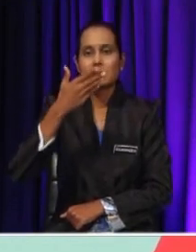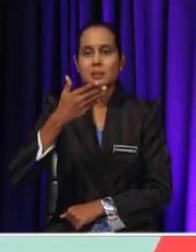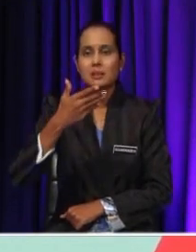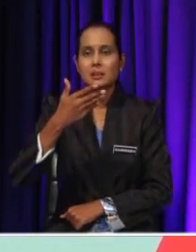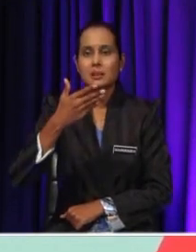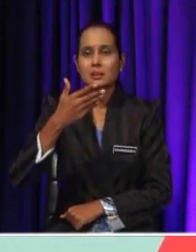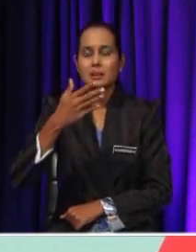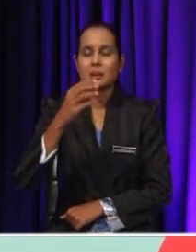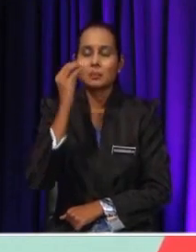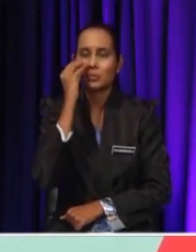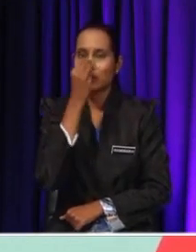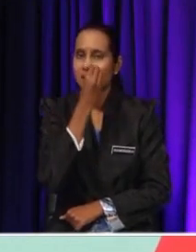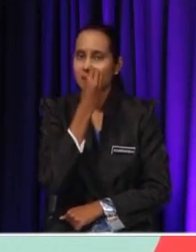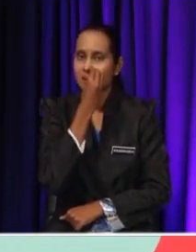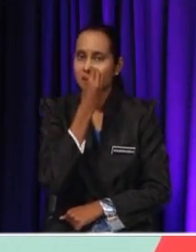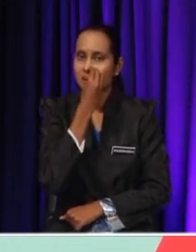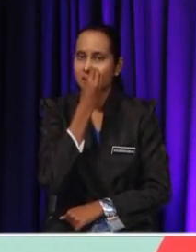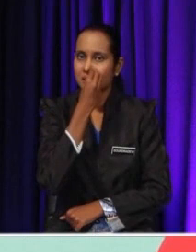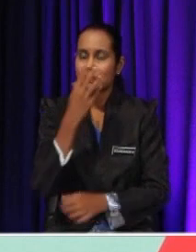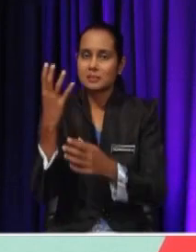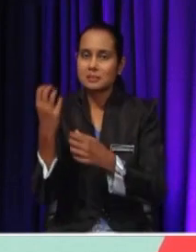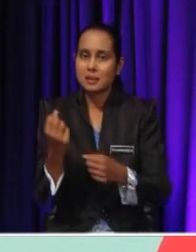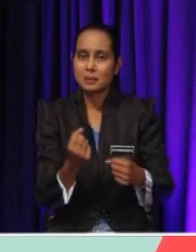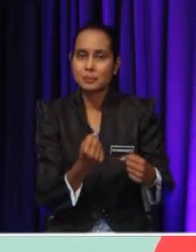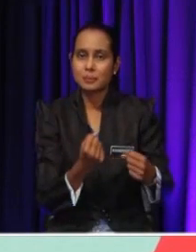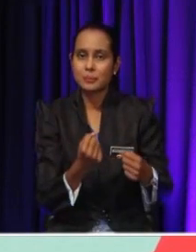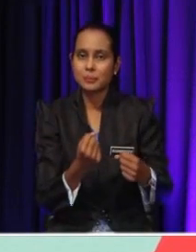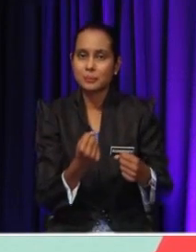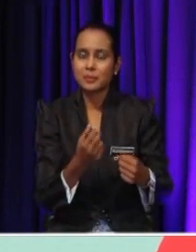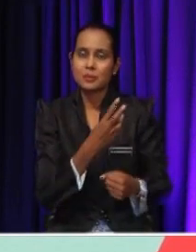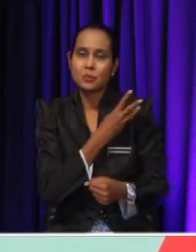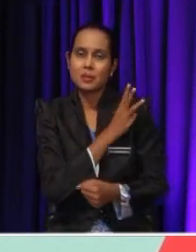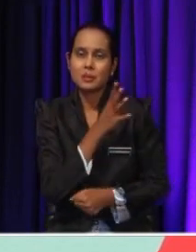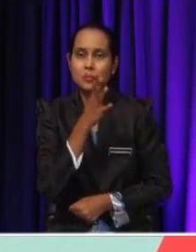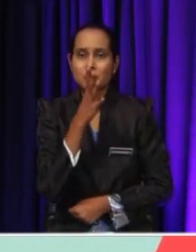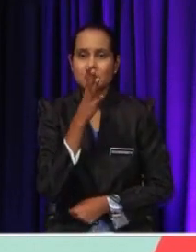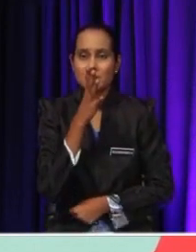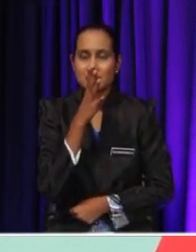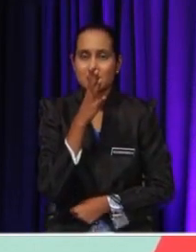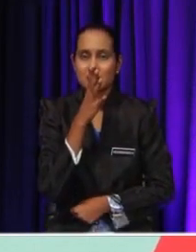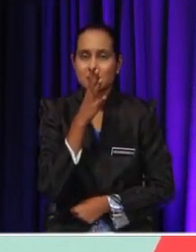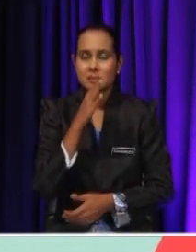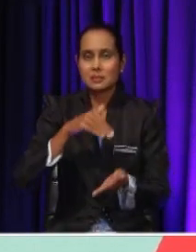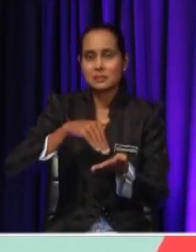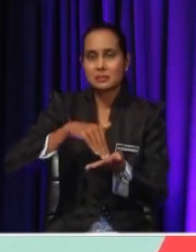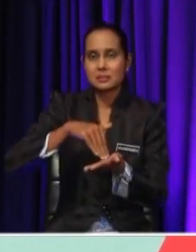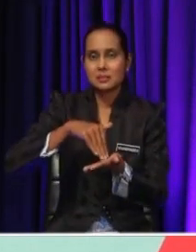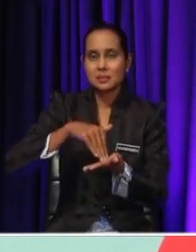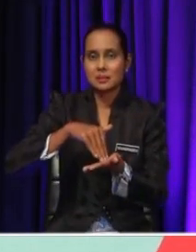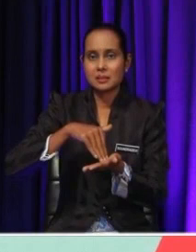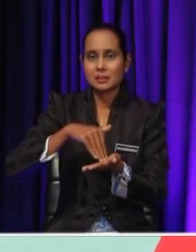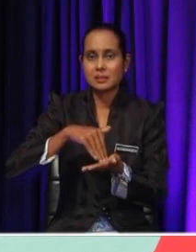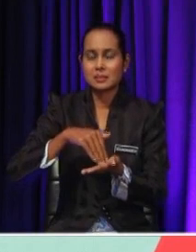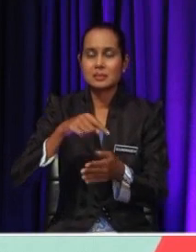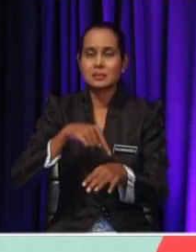Puspa Kamboja menyambut kami mewakili Bunda tegak kami di